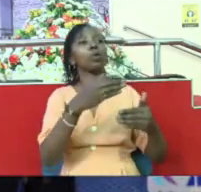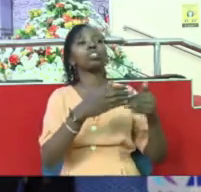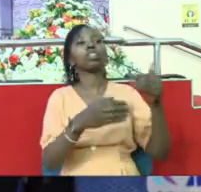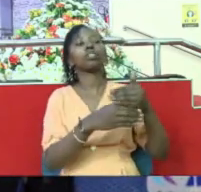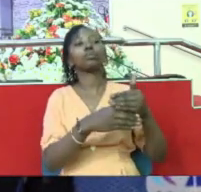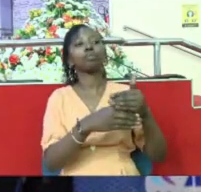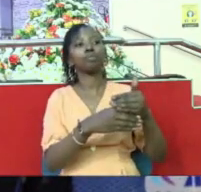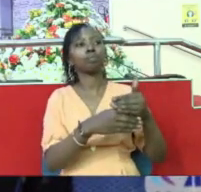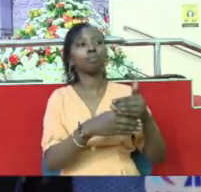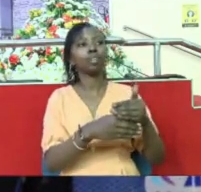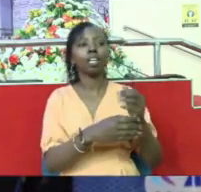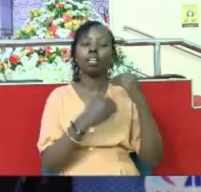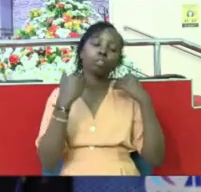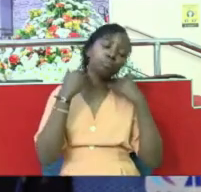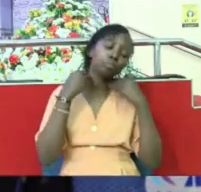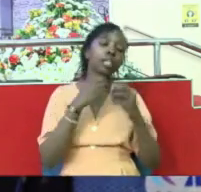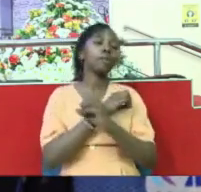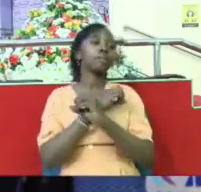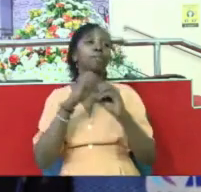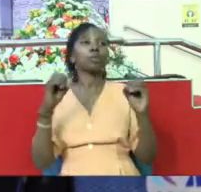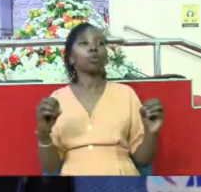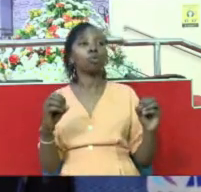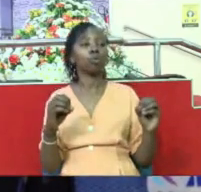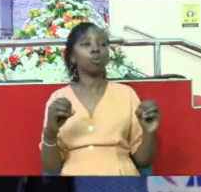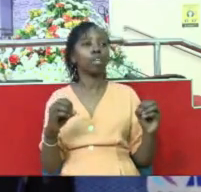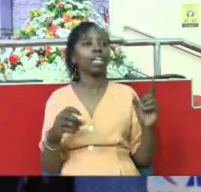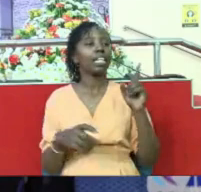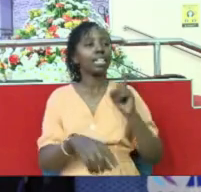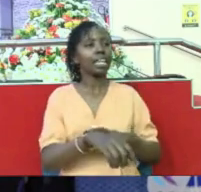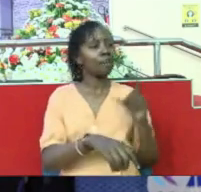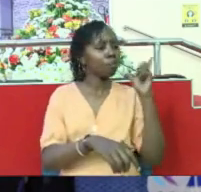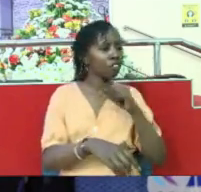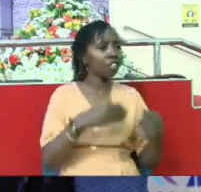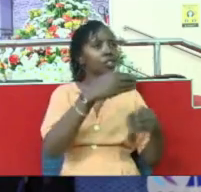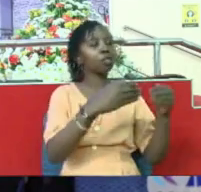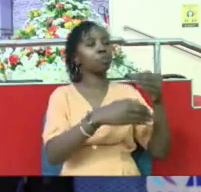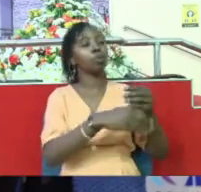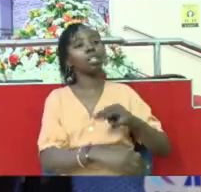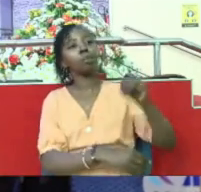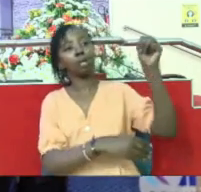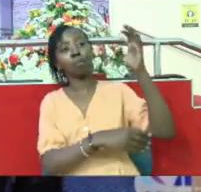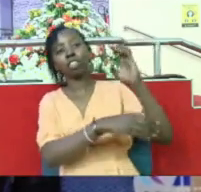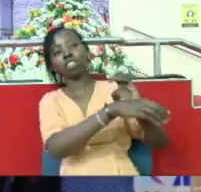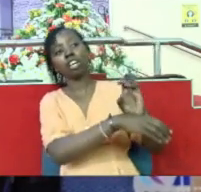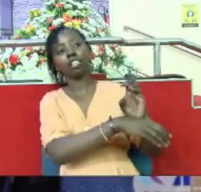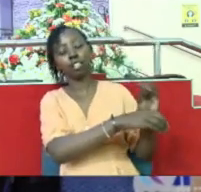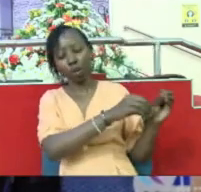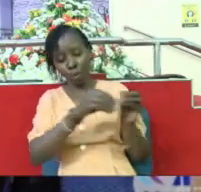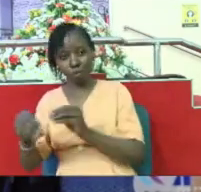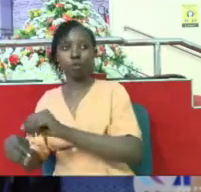mkubwa. Hatulali. Tunatoka pale, tukisema hiyo broko zingine tuambiwe ni ngapi.